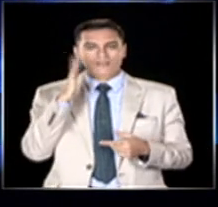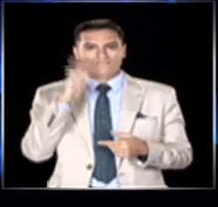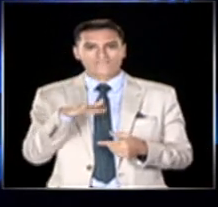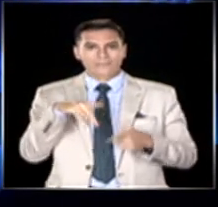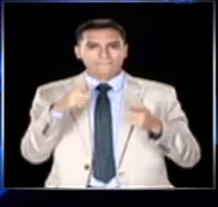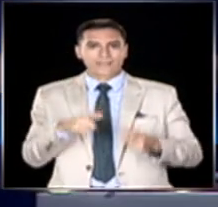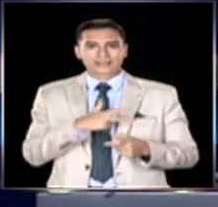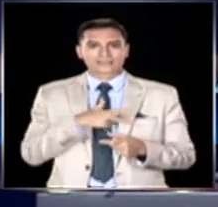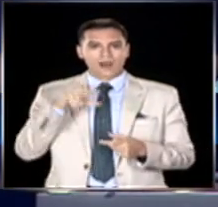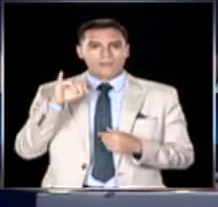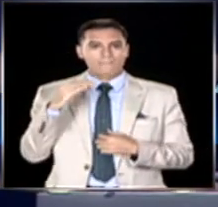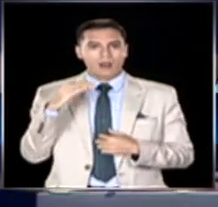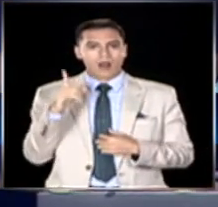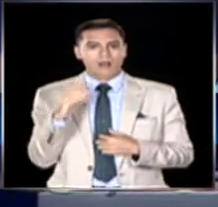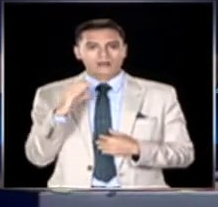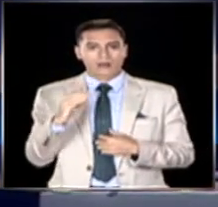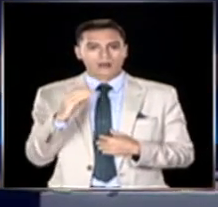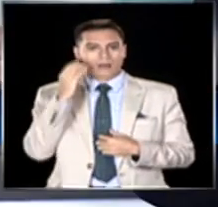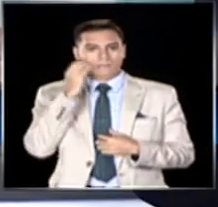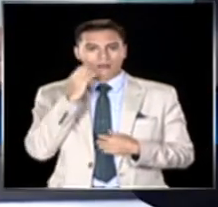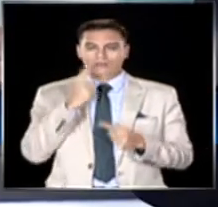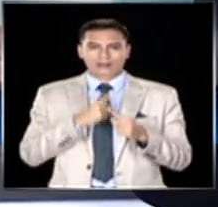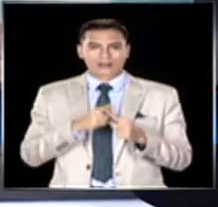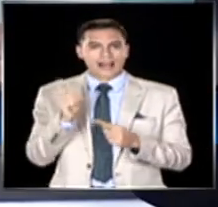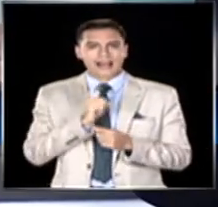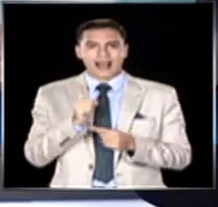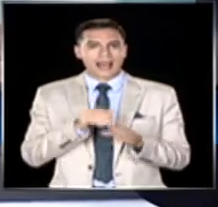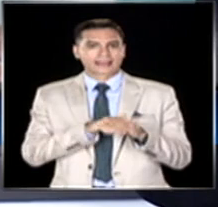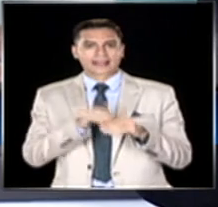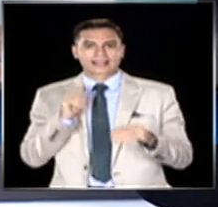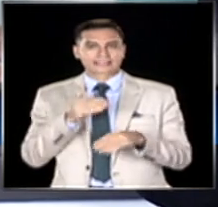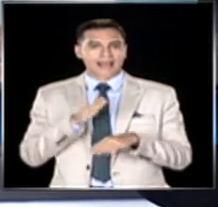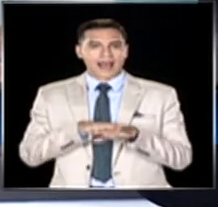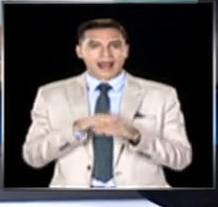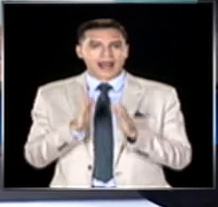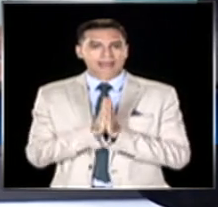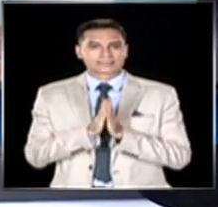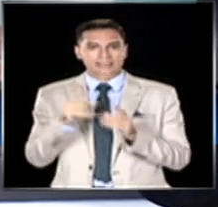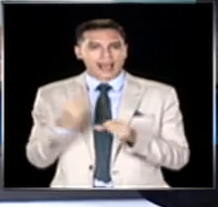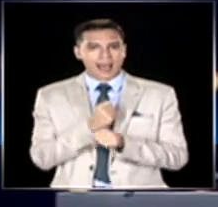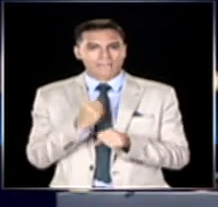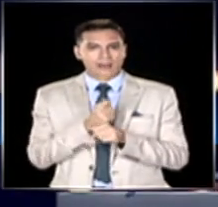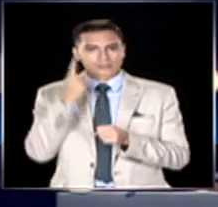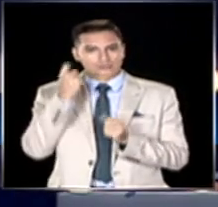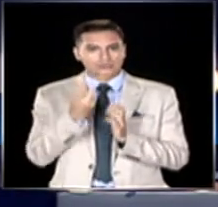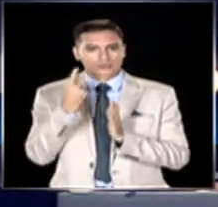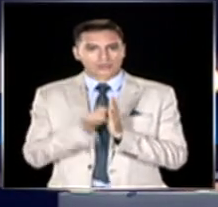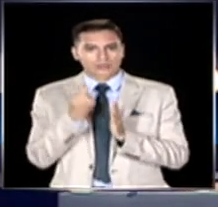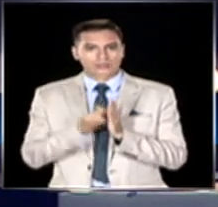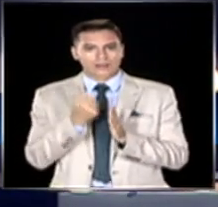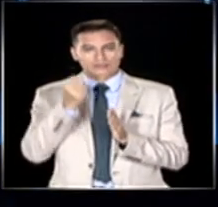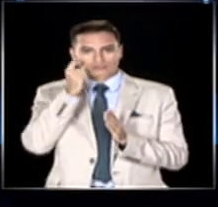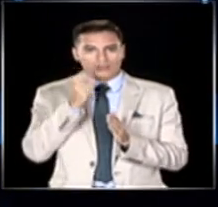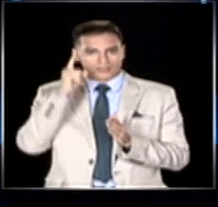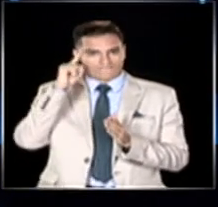مدينه المحرق؟ الامارات. غلط. لا تعتذر عما فعلت هو ديوان لشاعر فلسطيني راحل، فمن هو؟ باص.